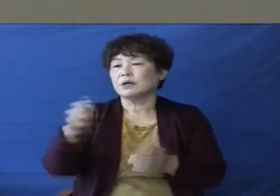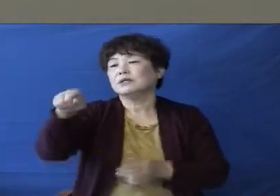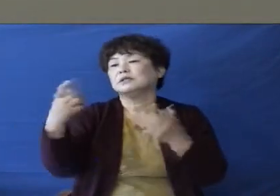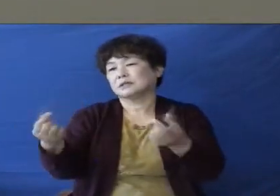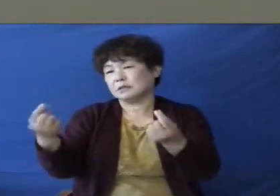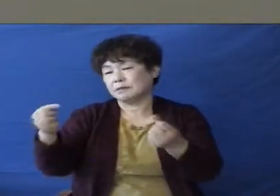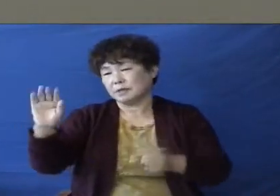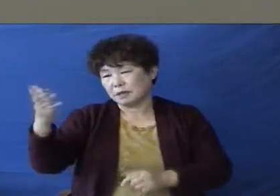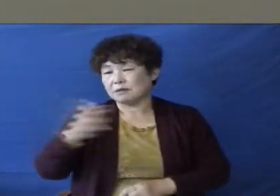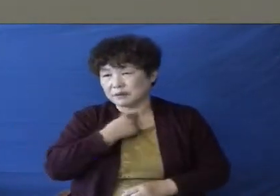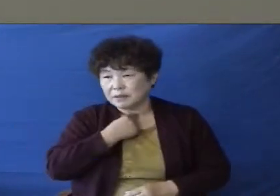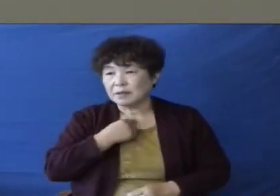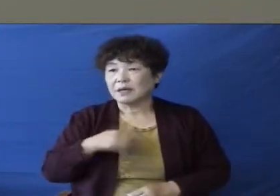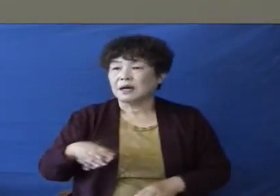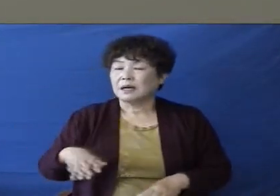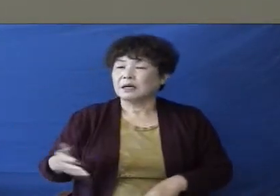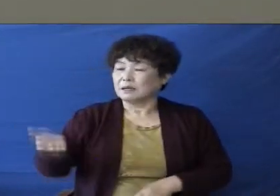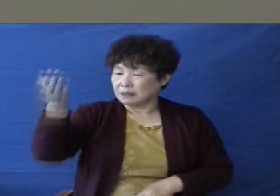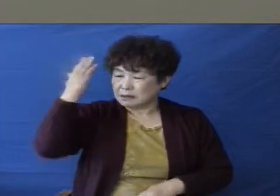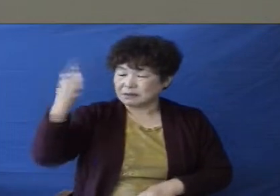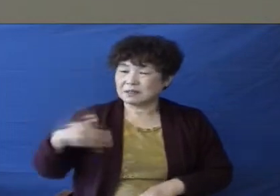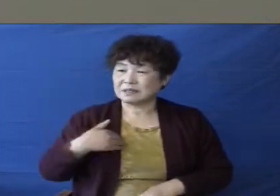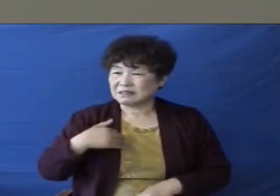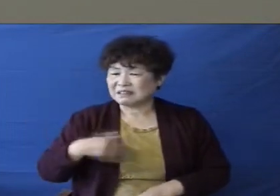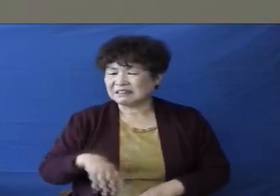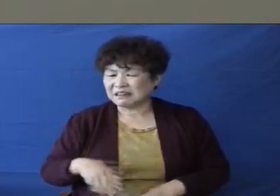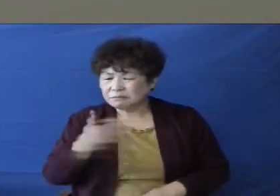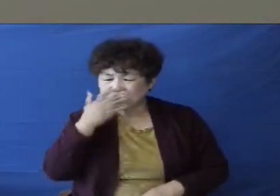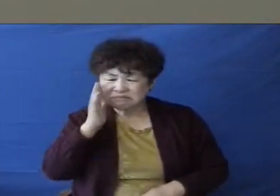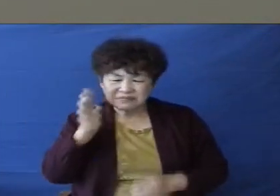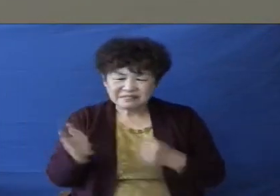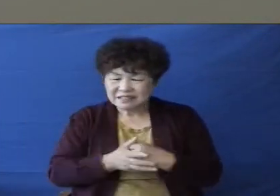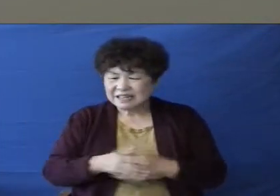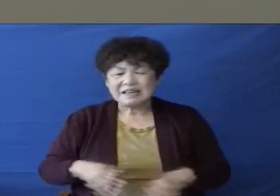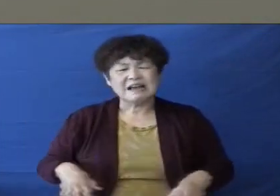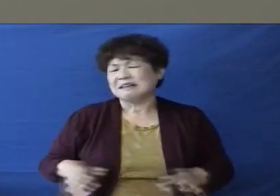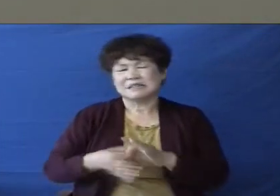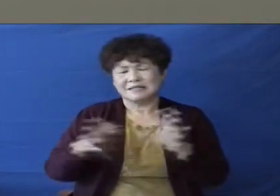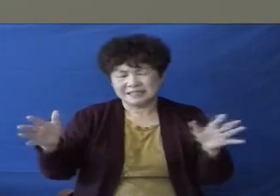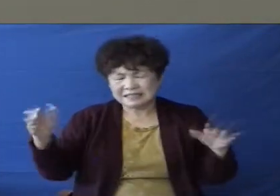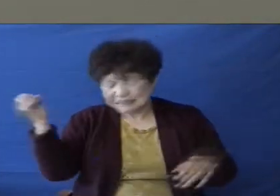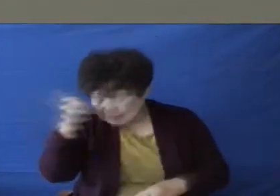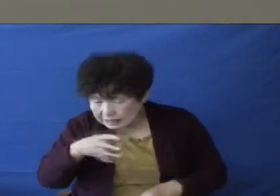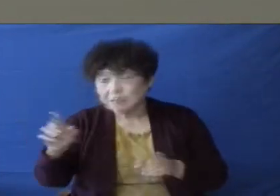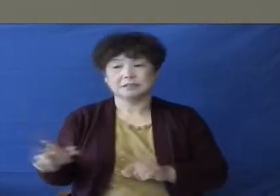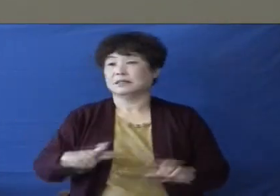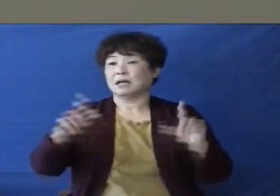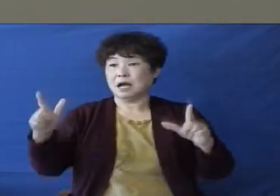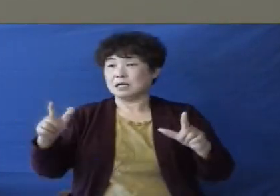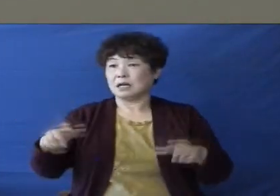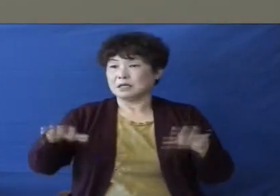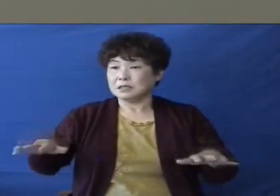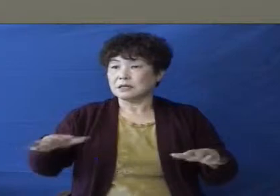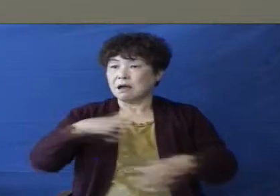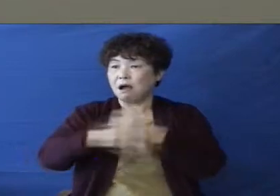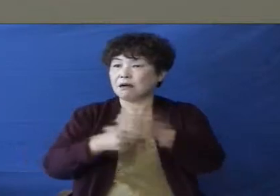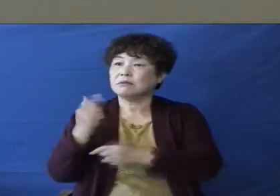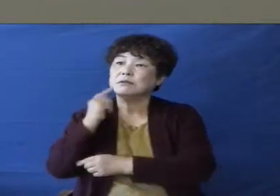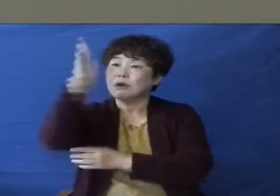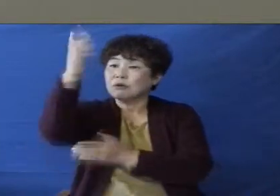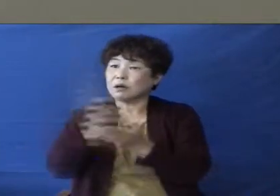보던 인생 하늘 보면서 살게 도와 주시고 고정관념에 사로잡혀 있는데 생각이 팟에 대해서 주님과 같이 불쌍히